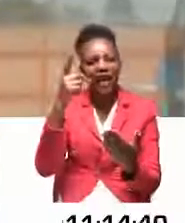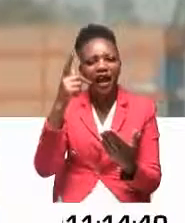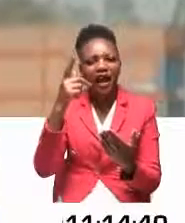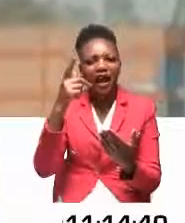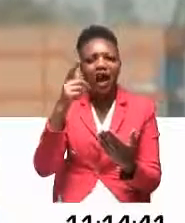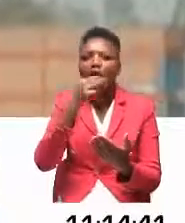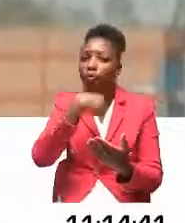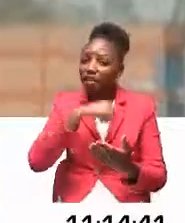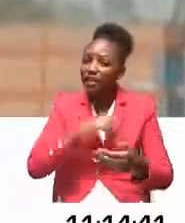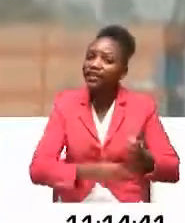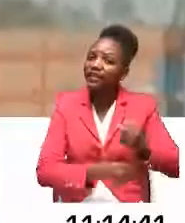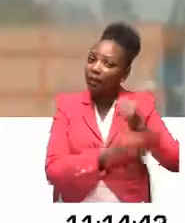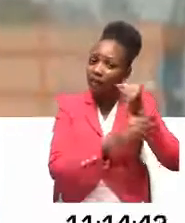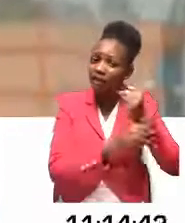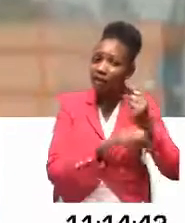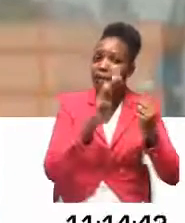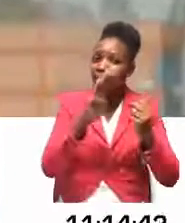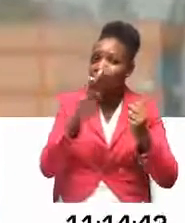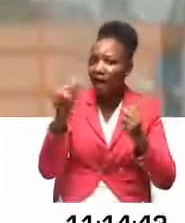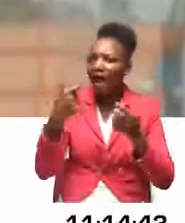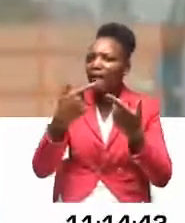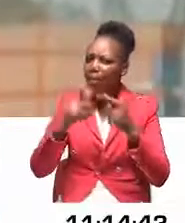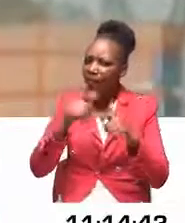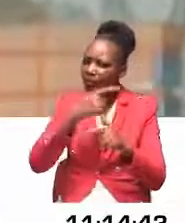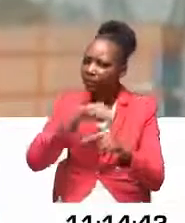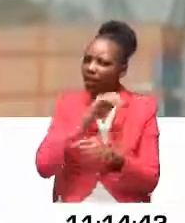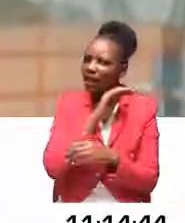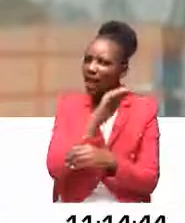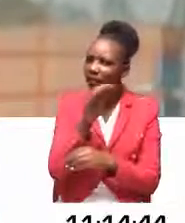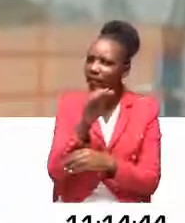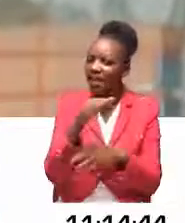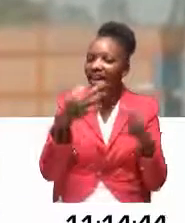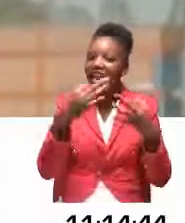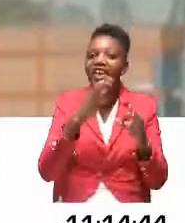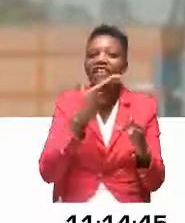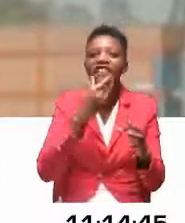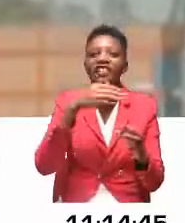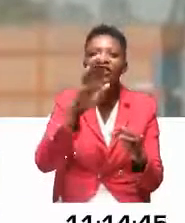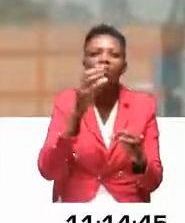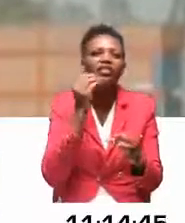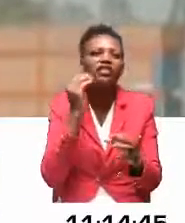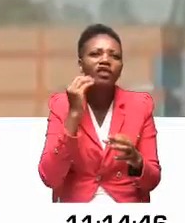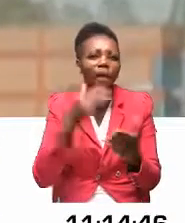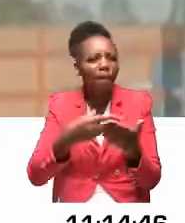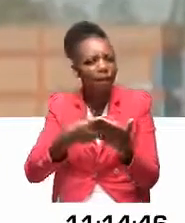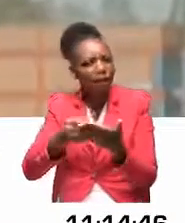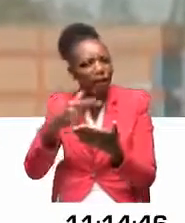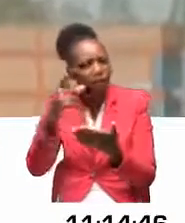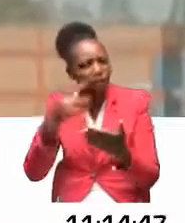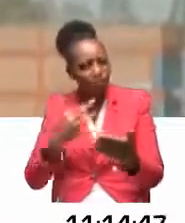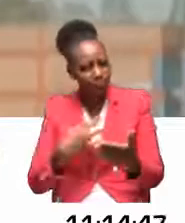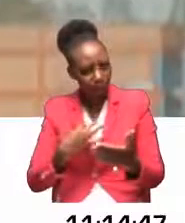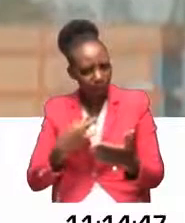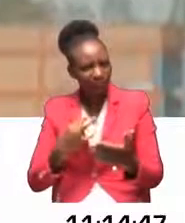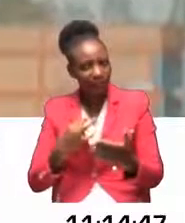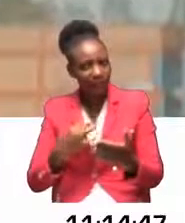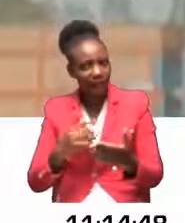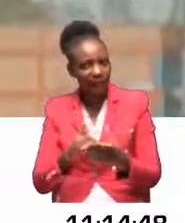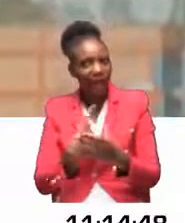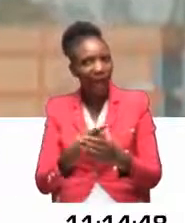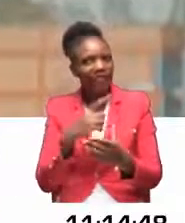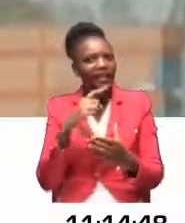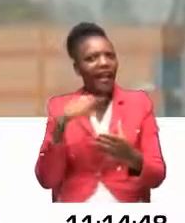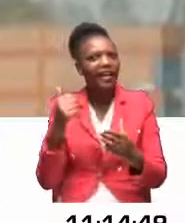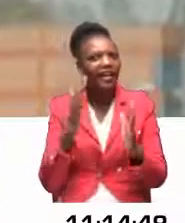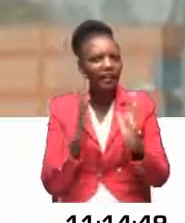fully but kitu tuliku tunauliz Hivi ni Kama Baba yako numbani amekunulia shati shati Safi kabisa lakini happen anakuja na Hi